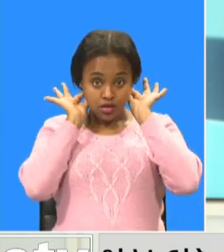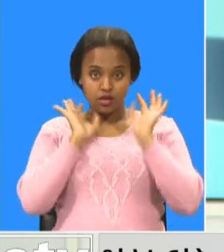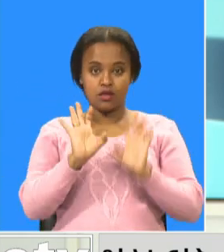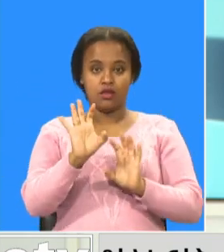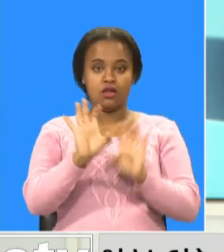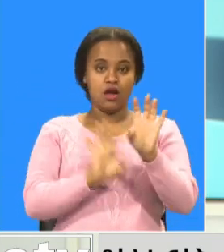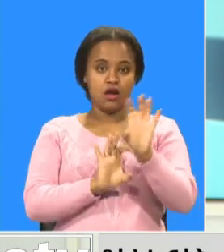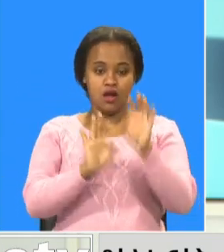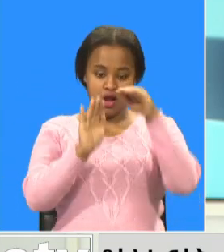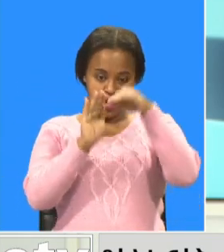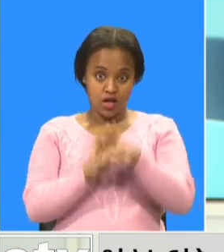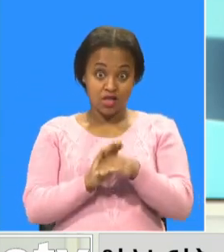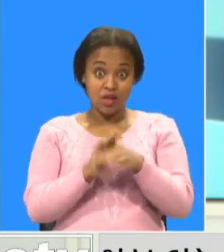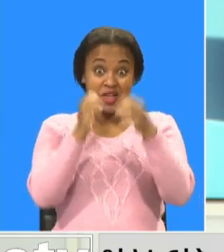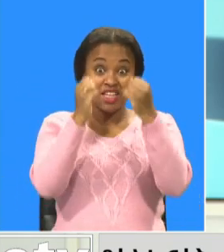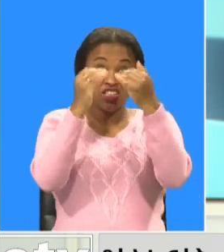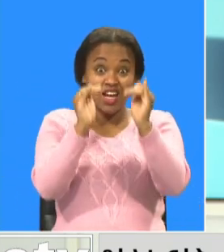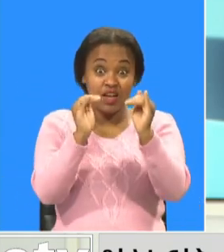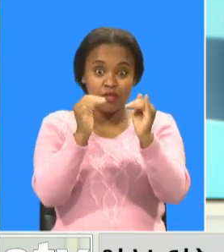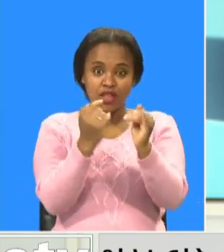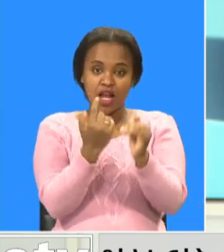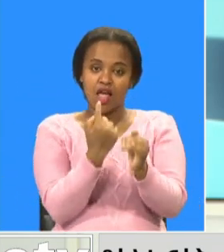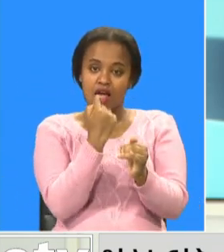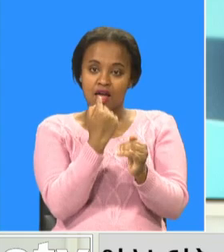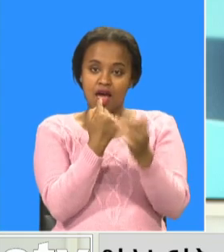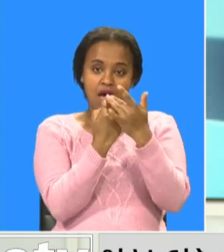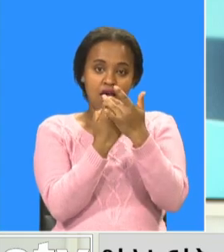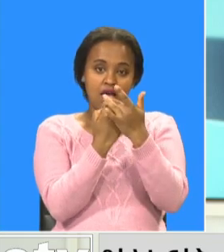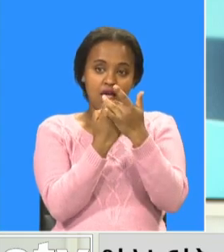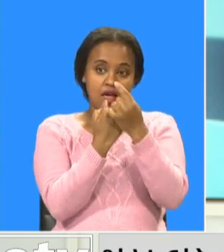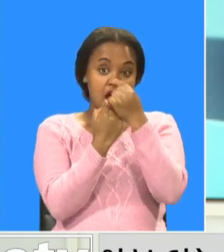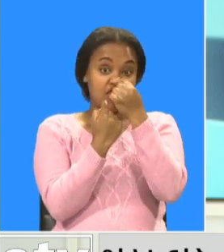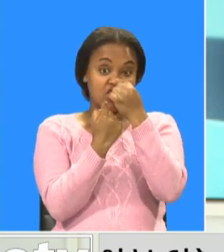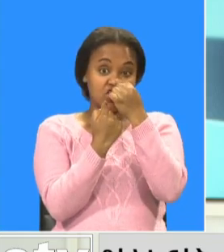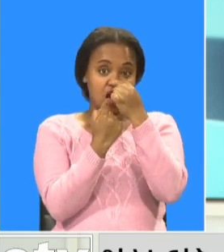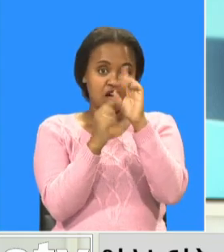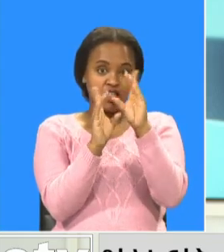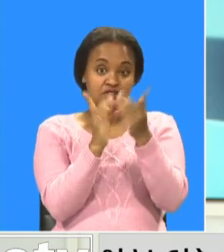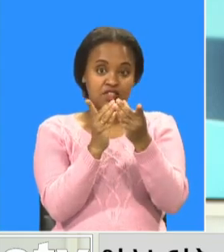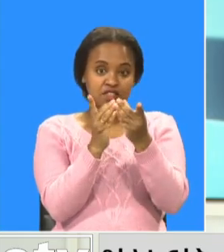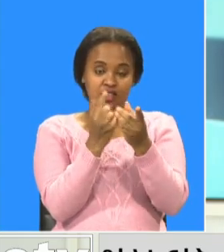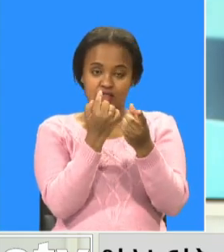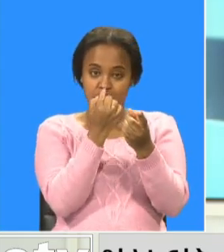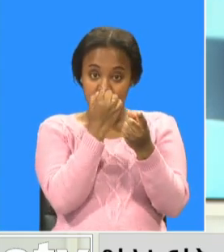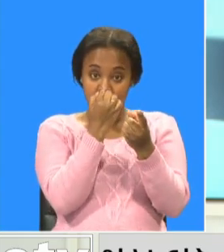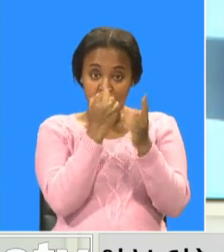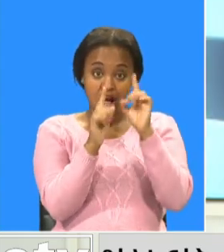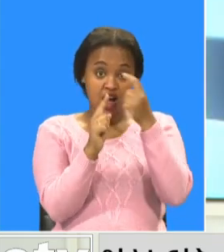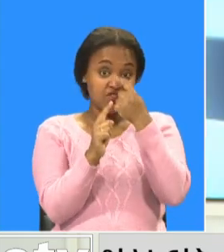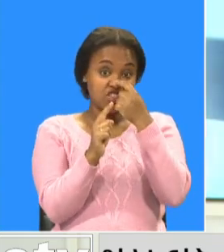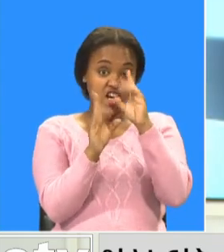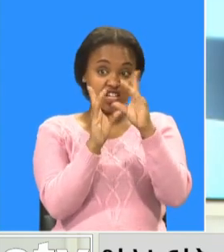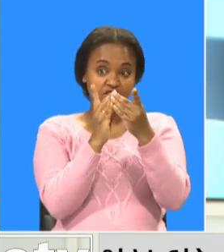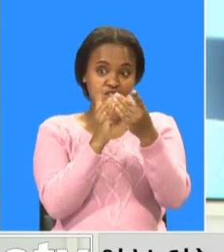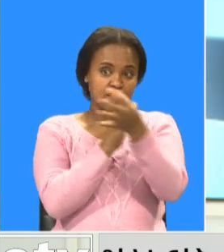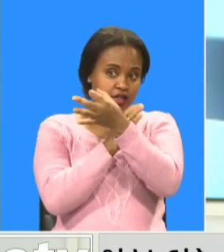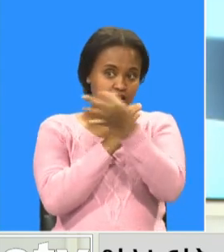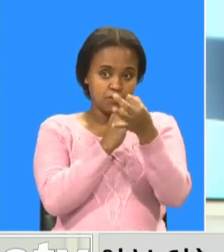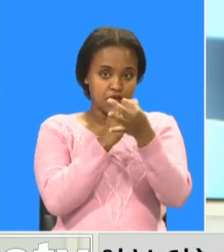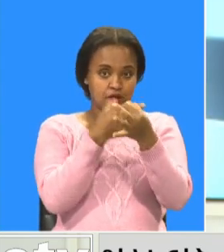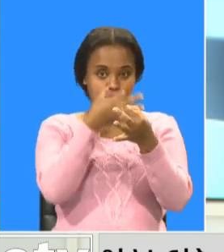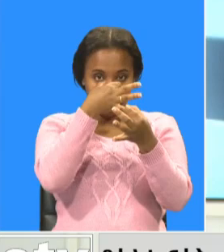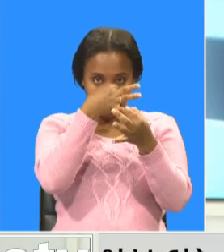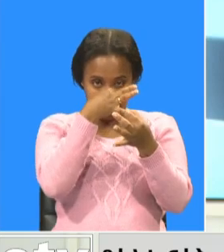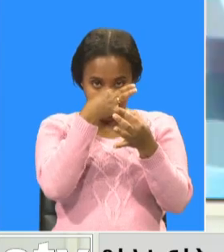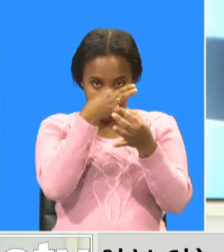መጠን ይሄ የላኛው አፍንጫ ክፍላችን ይሄ ላኛው አፍንጫ ክፍላችን በደም ከበር